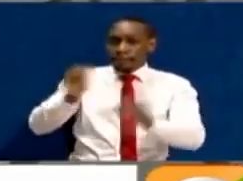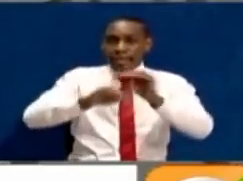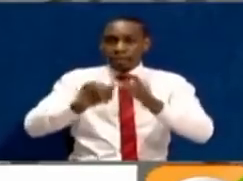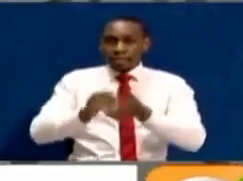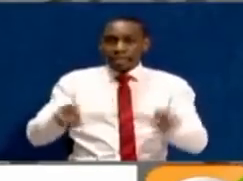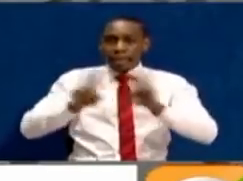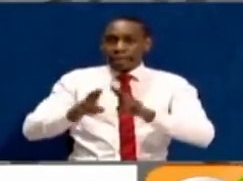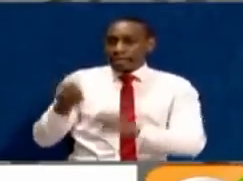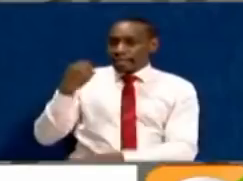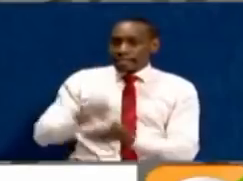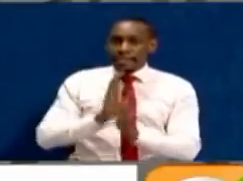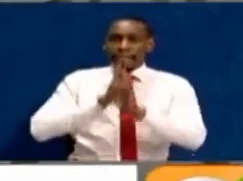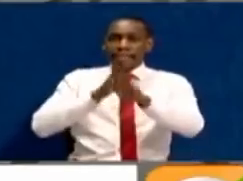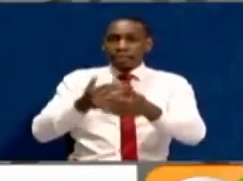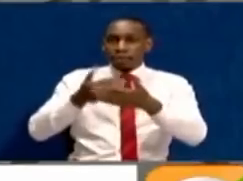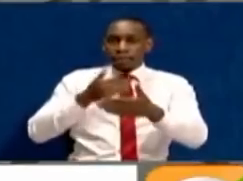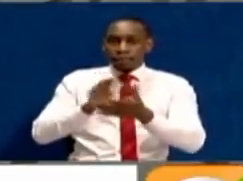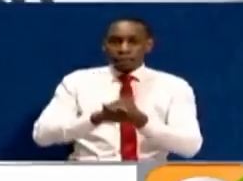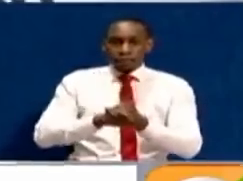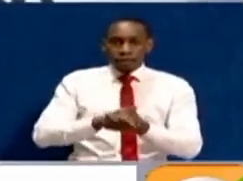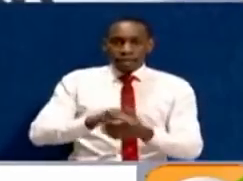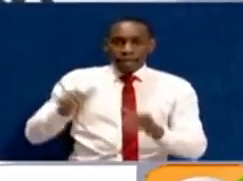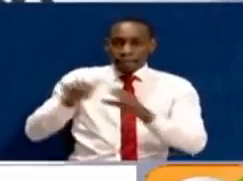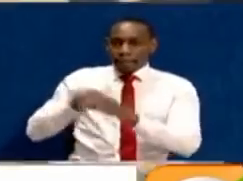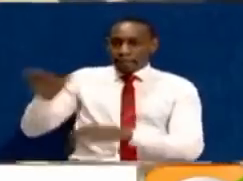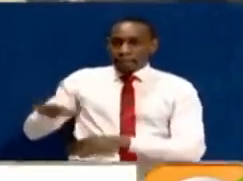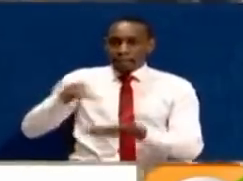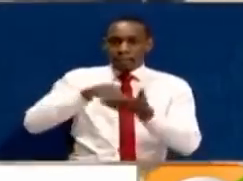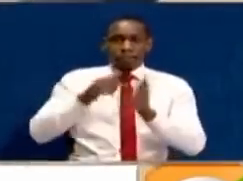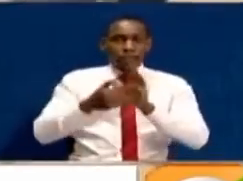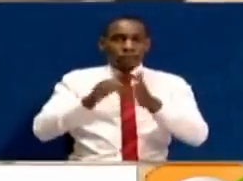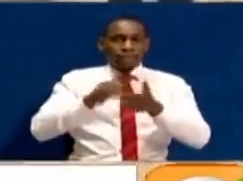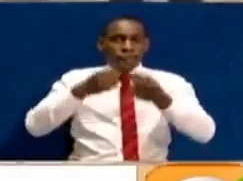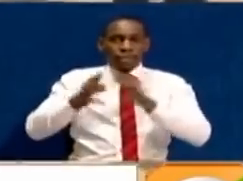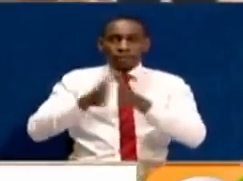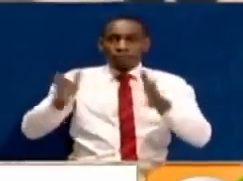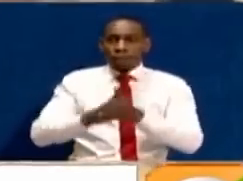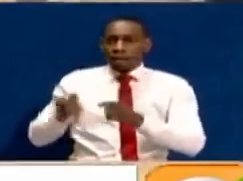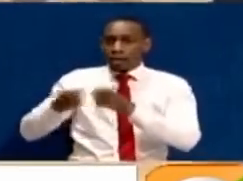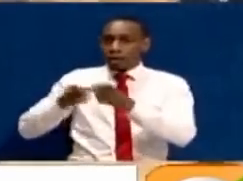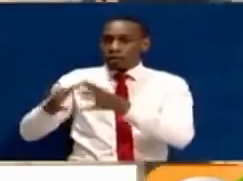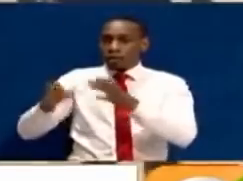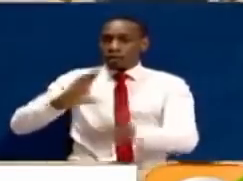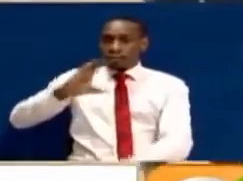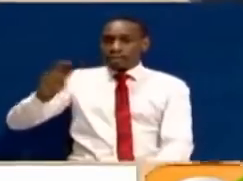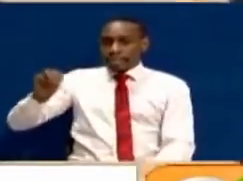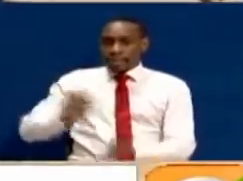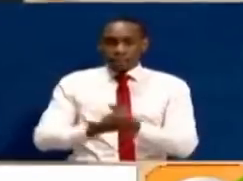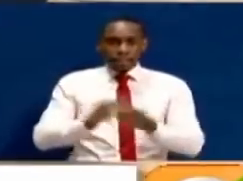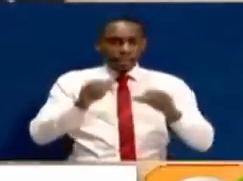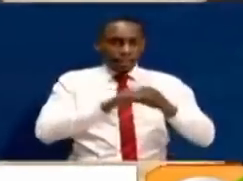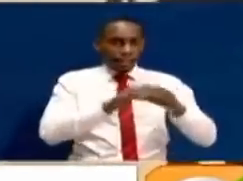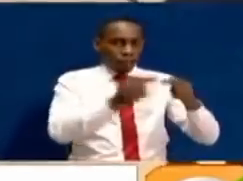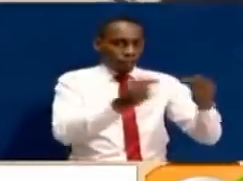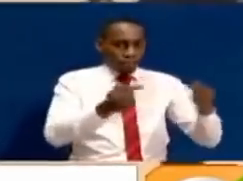huu uliofanyika hapo jana. Matokeo ya awali ya maeneo ya udiwani na ubunge yanaonyesha ushindi mkubwa wa chama tawala cha CCM huku wanachama wa